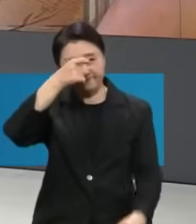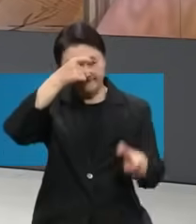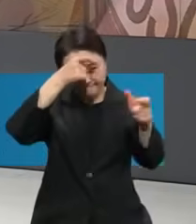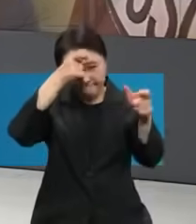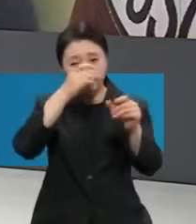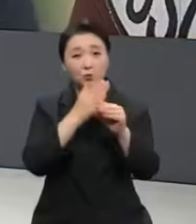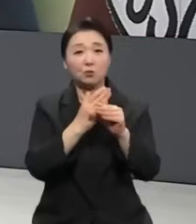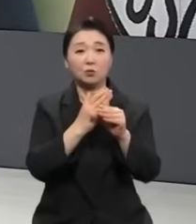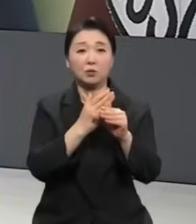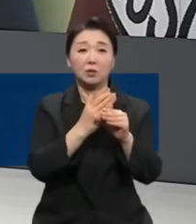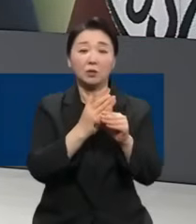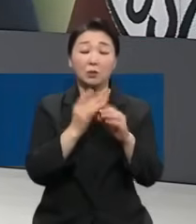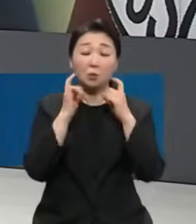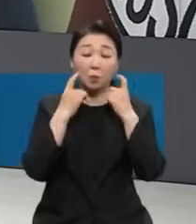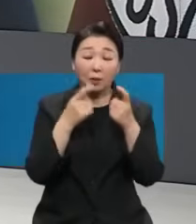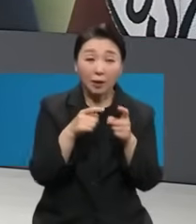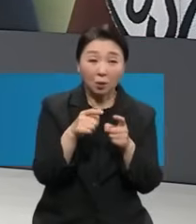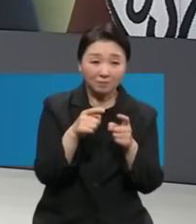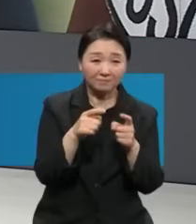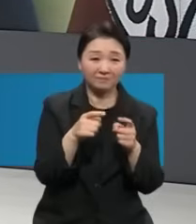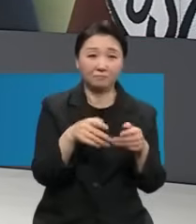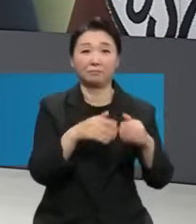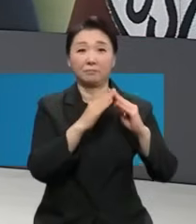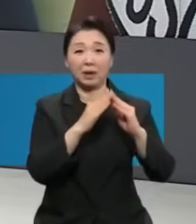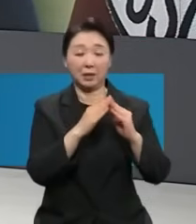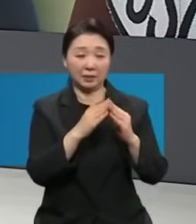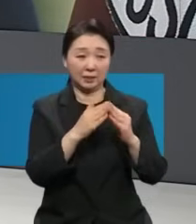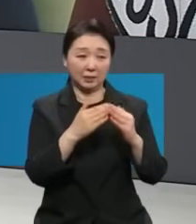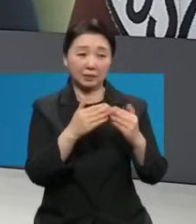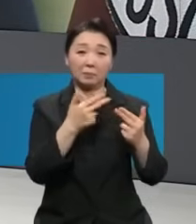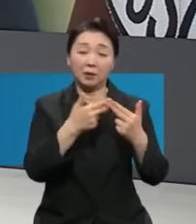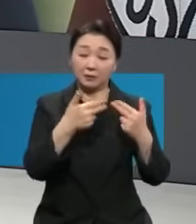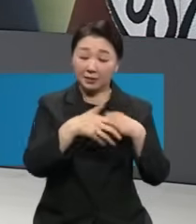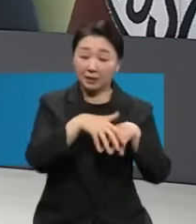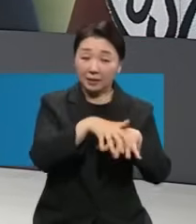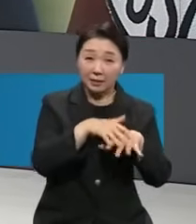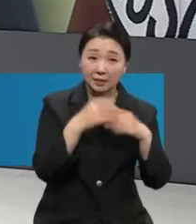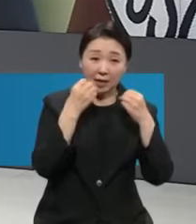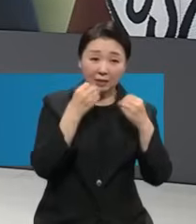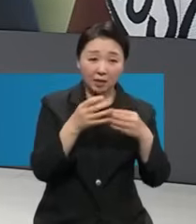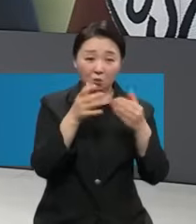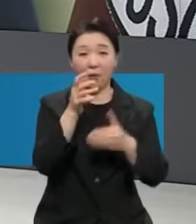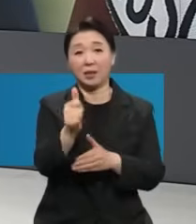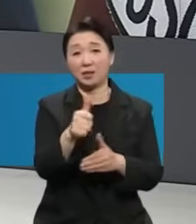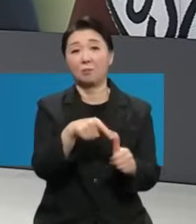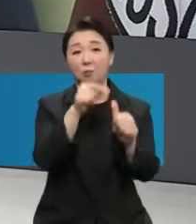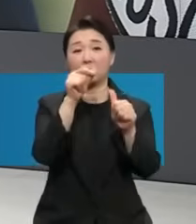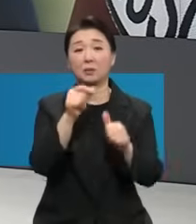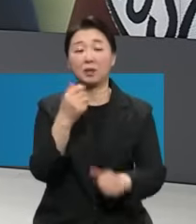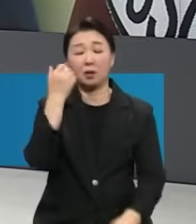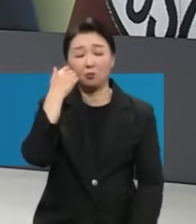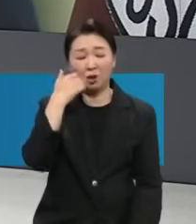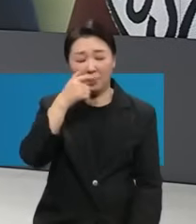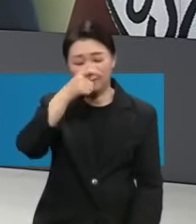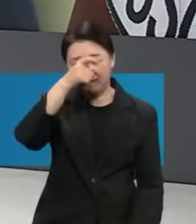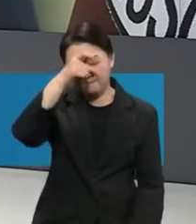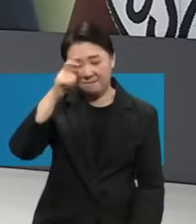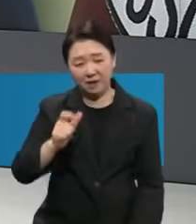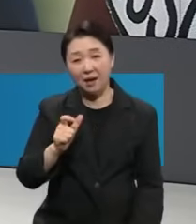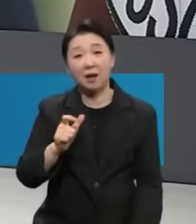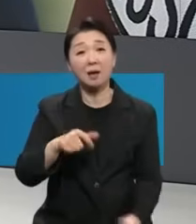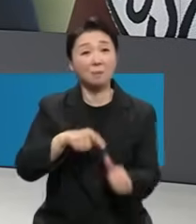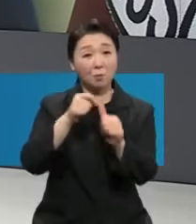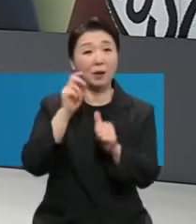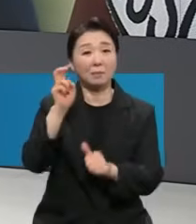가운데 개원이 중심의 의사단체 오늘 새로운 대표를 뽑습니다. 누가 돼도 강경파 회장이 될 거라 상황이 녹록지